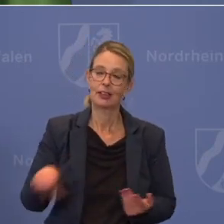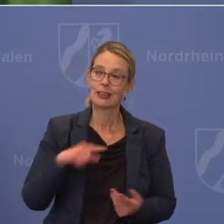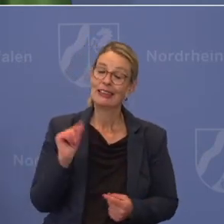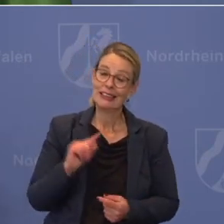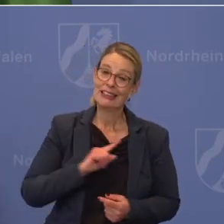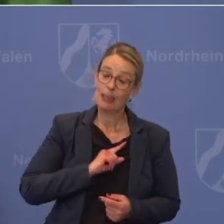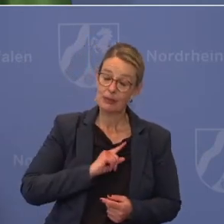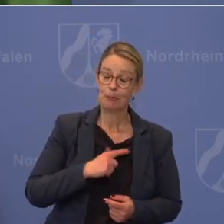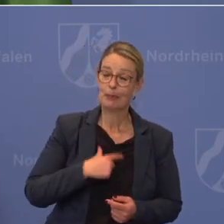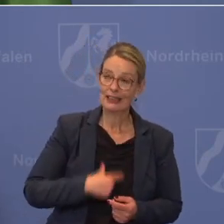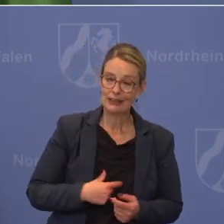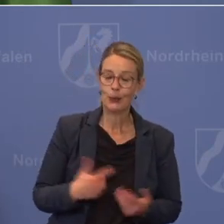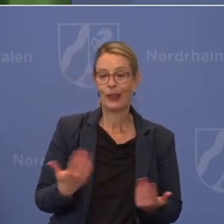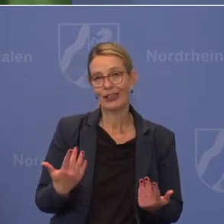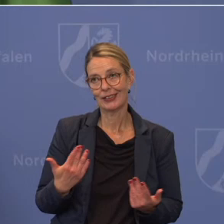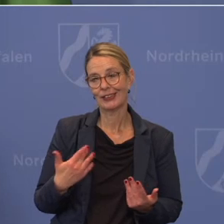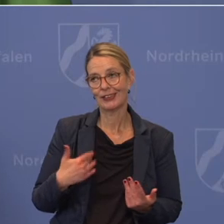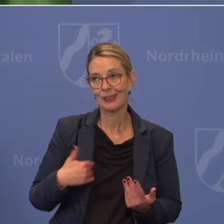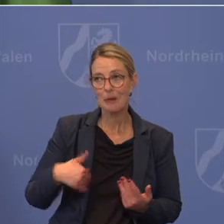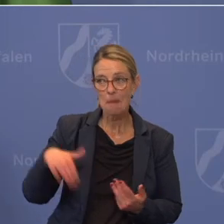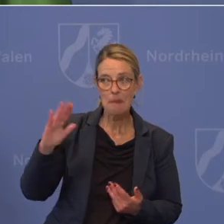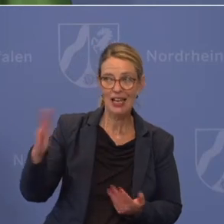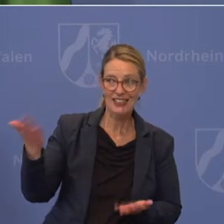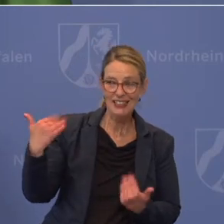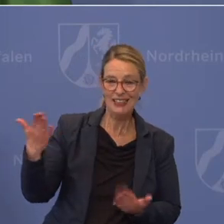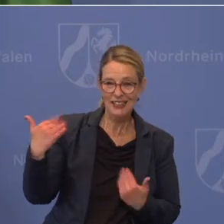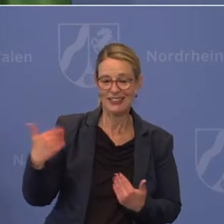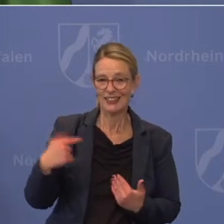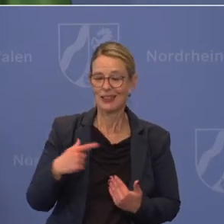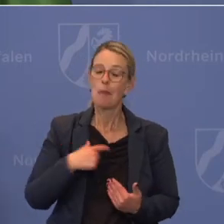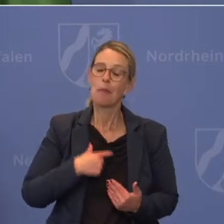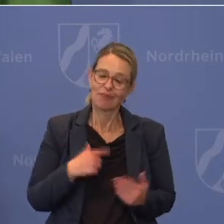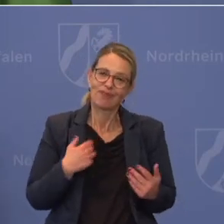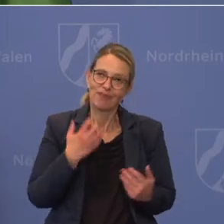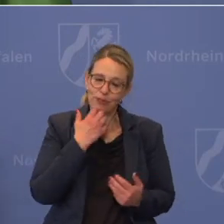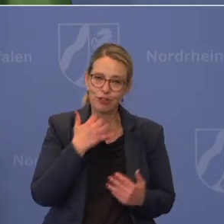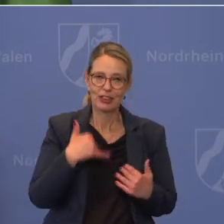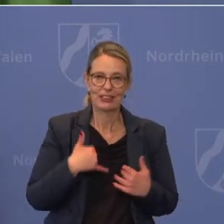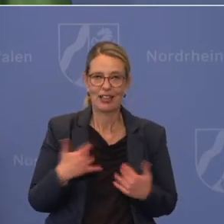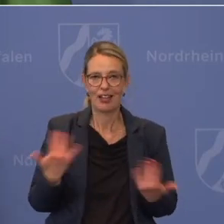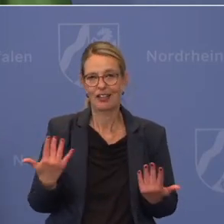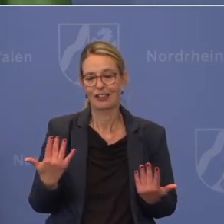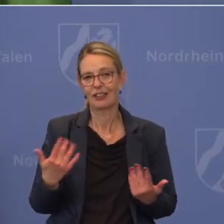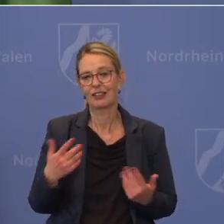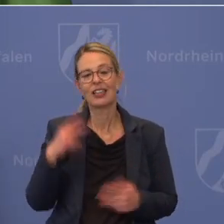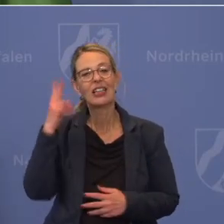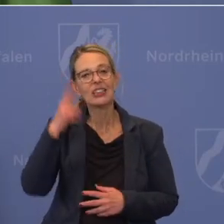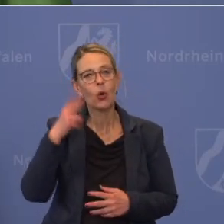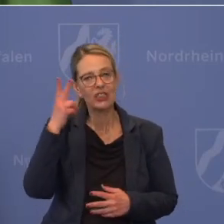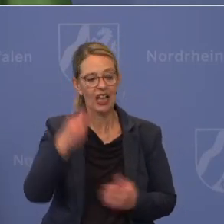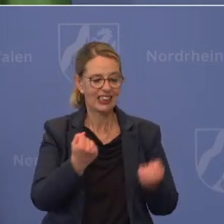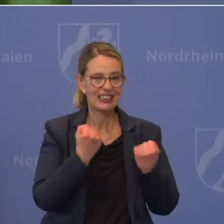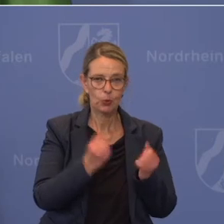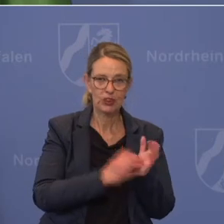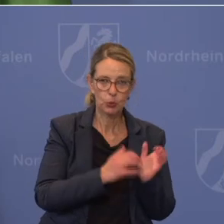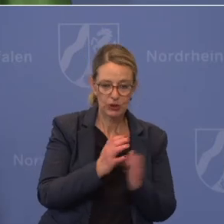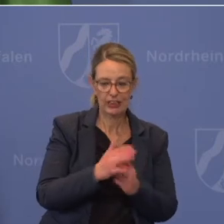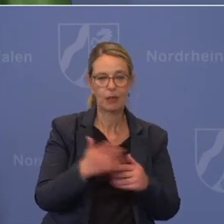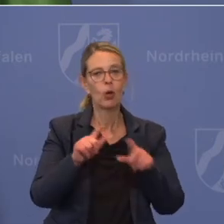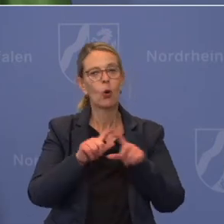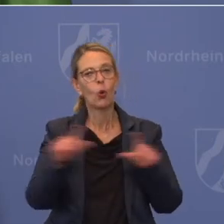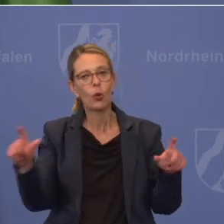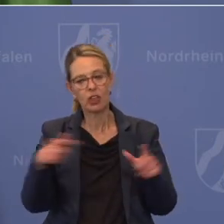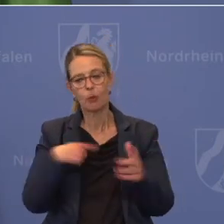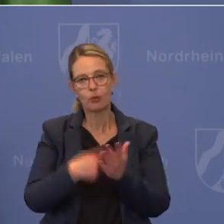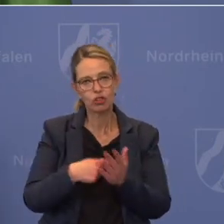mir noch in folgenden Punkten gewünscht. In den grundsätzlichen Fragen der sozialen Sicherungssysteme, der